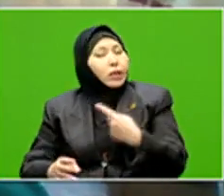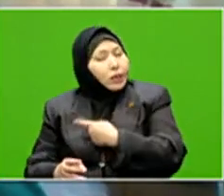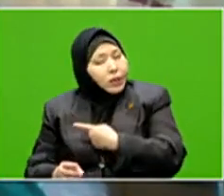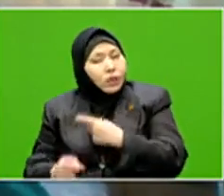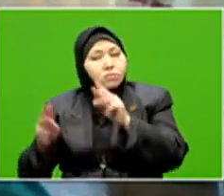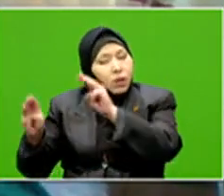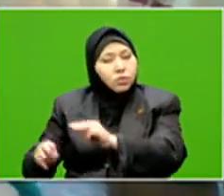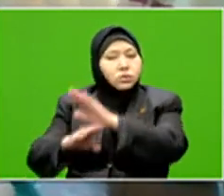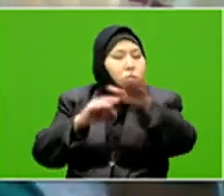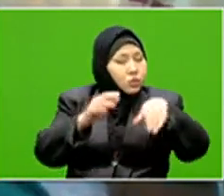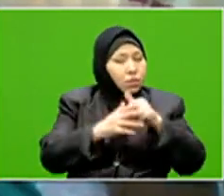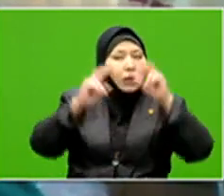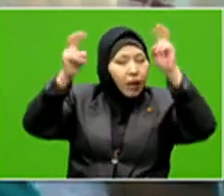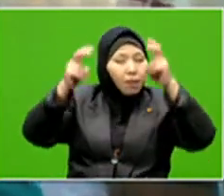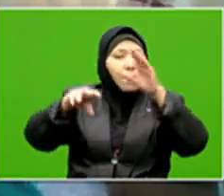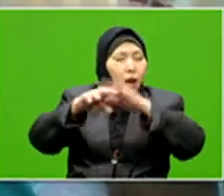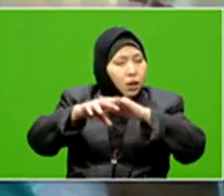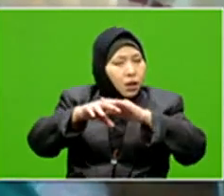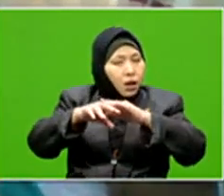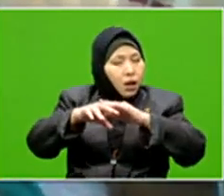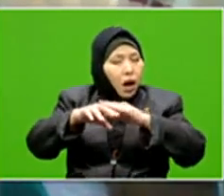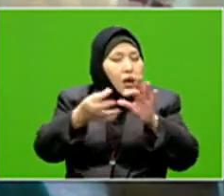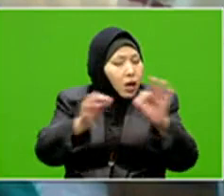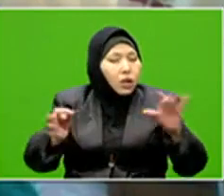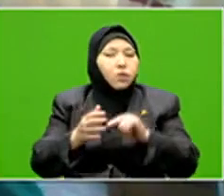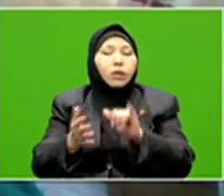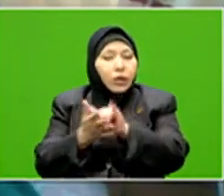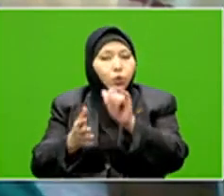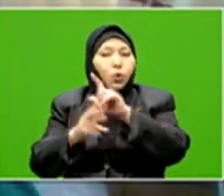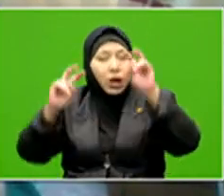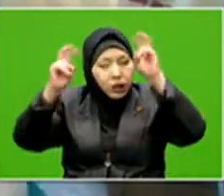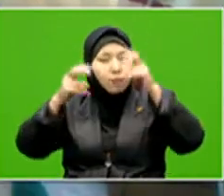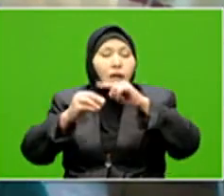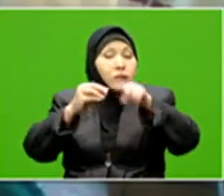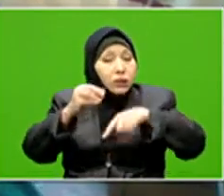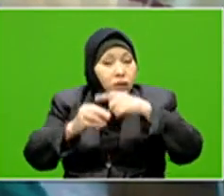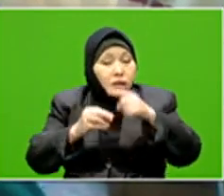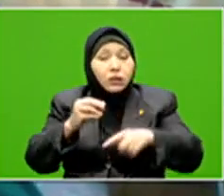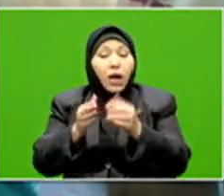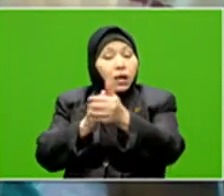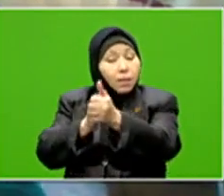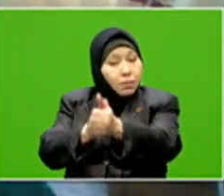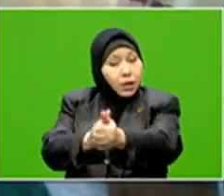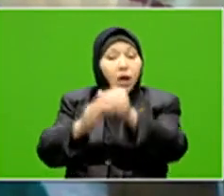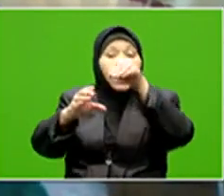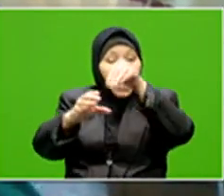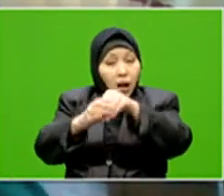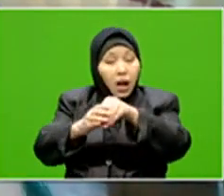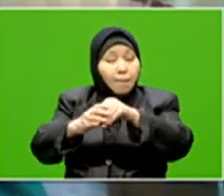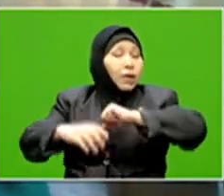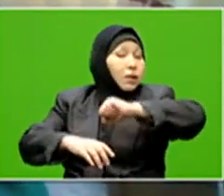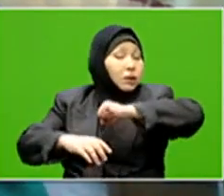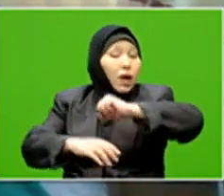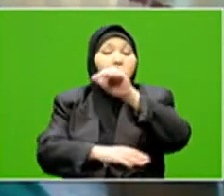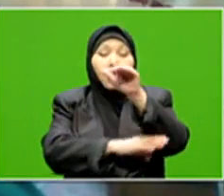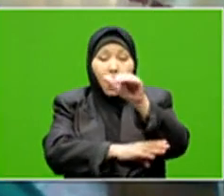iaitulah tema yang saya lihat pada perspektif ayat ini, iaitulah tema berkenaan tentang kepimpinan dalam penentangan